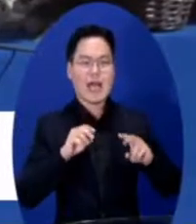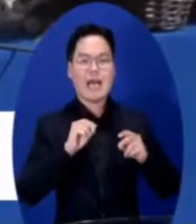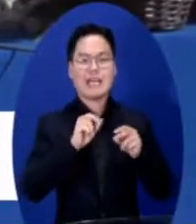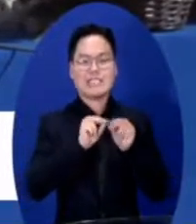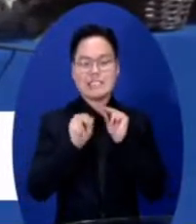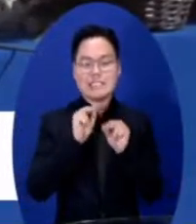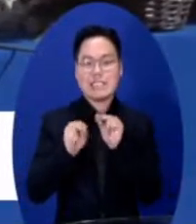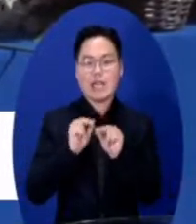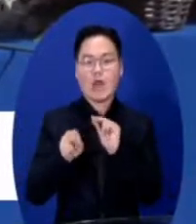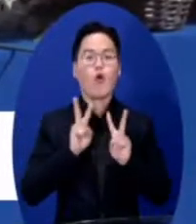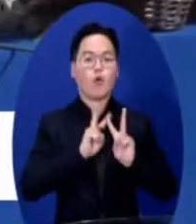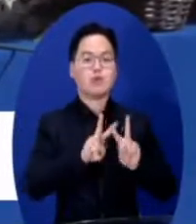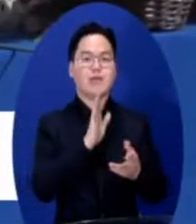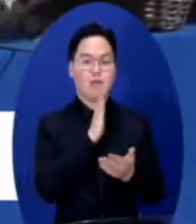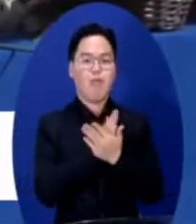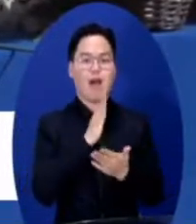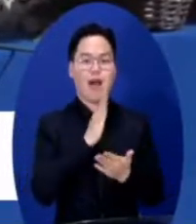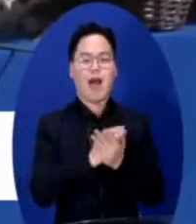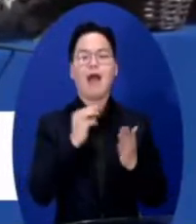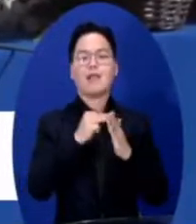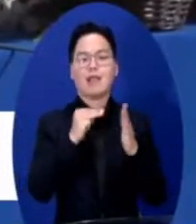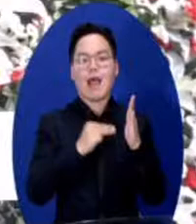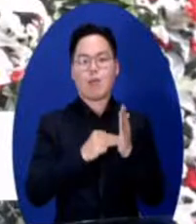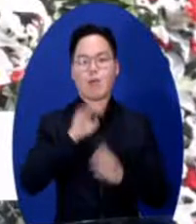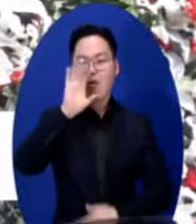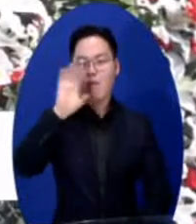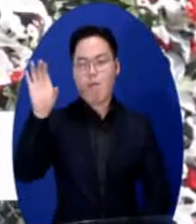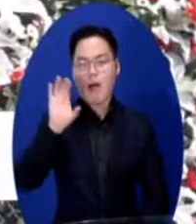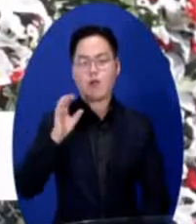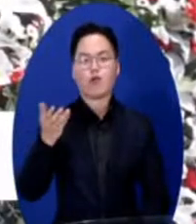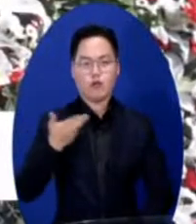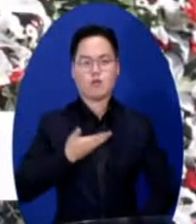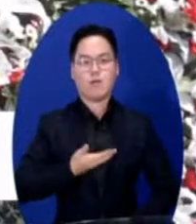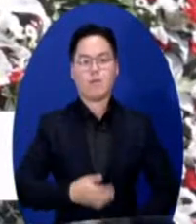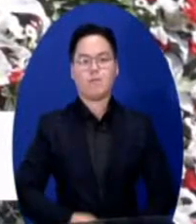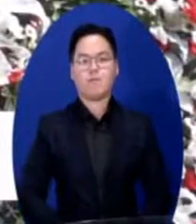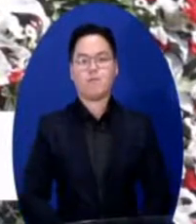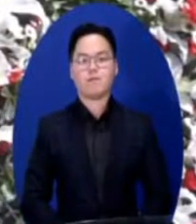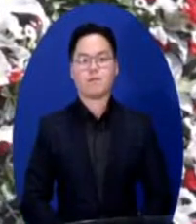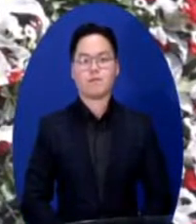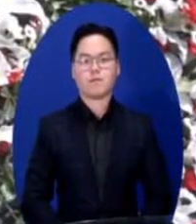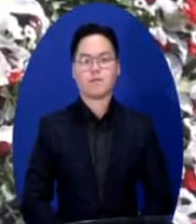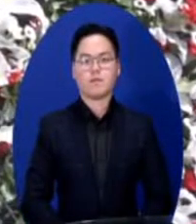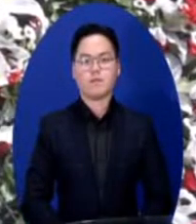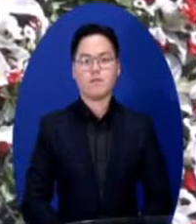нягтлах үйл ажиллагаа үргэлжилж байгаа гэсэн тайлбарыг одоо албаныхан өгч байгаа юм аа.